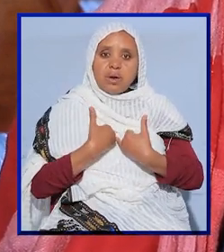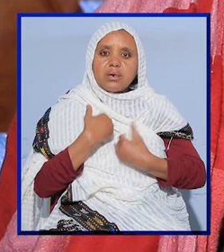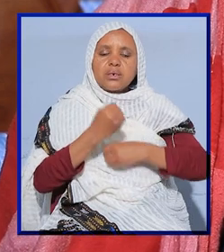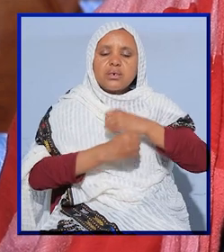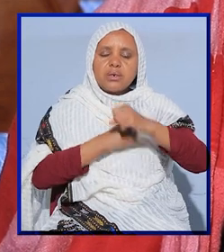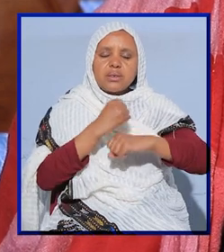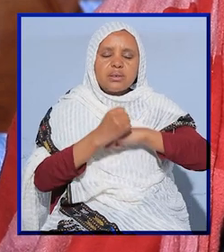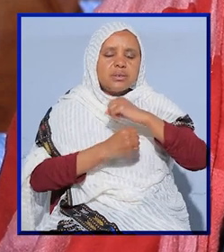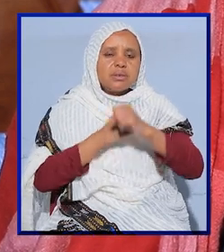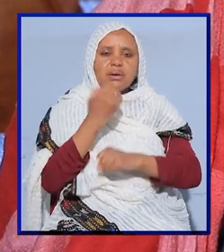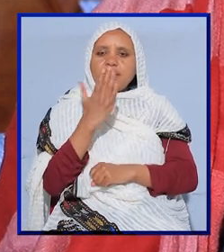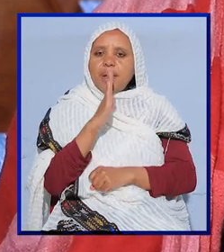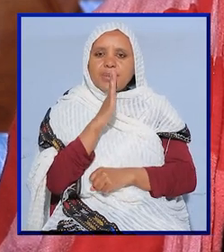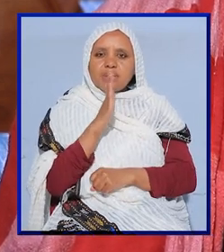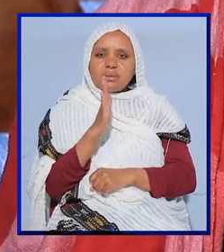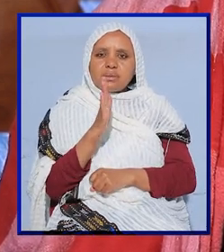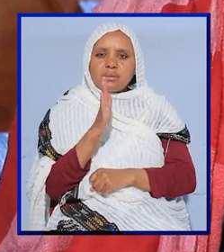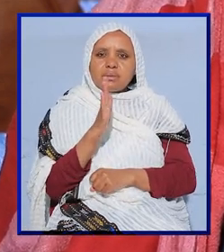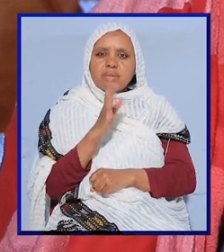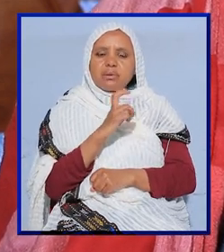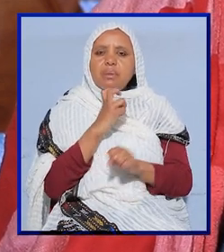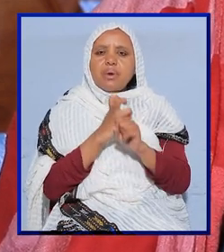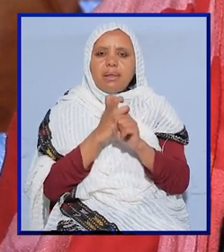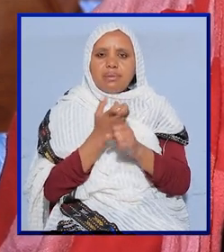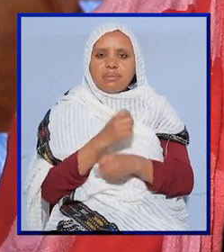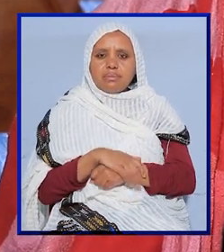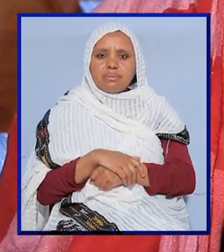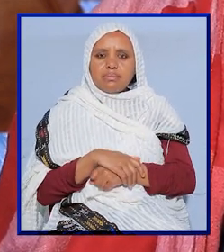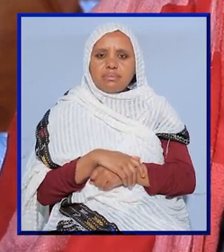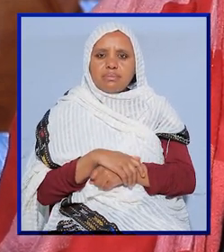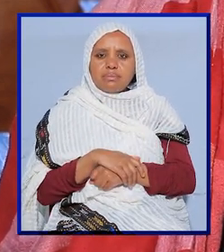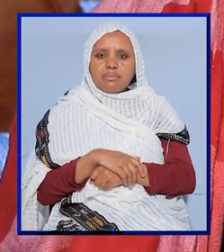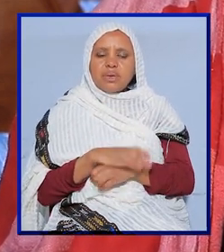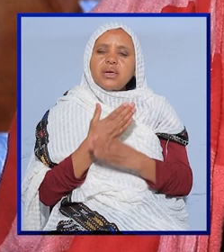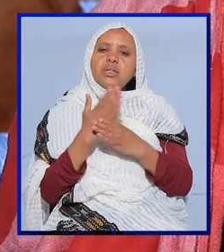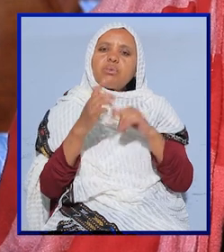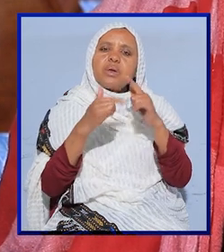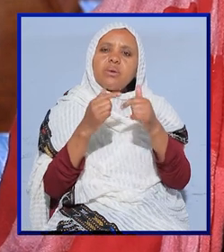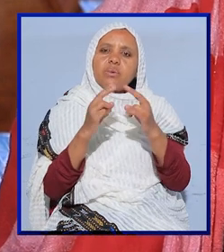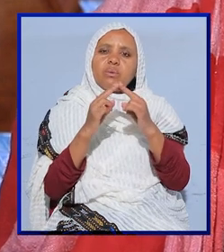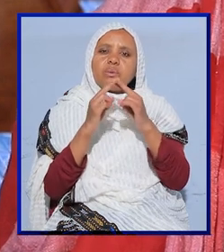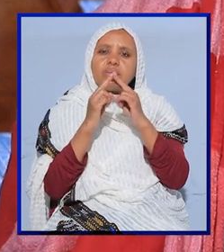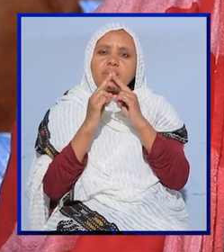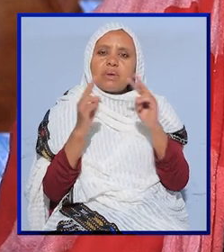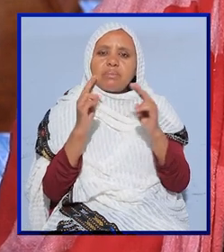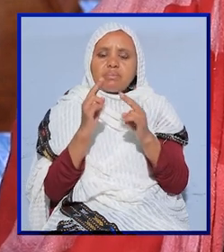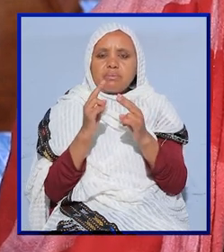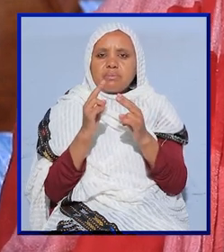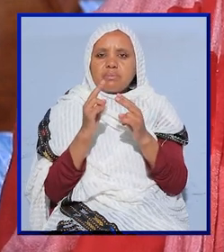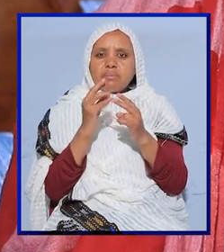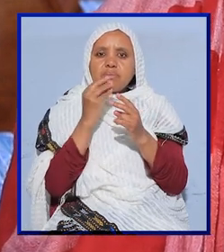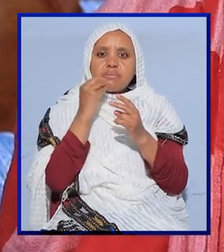ይሄ ቤት ሊሸጥ ነው አሁን ያለኝ ጭንቀት እንዳይመስልህ የት ነው የምገባው የት ነው የምሄደው በጣም